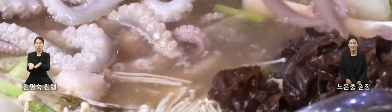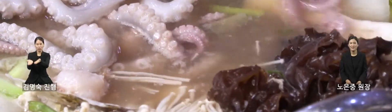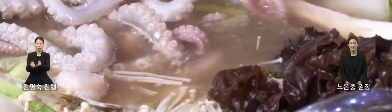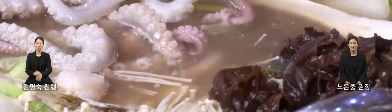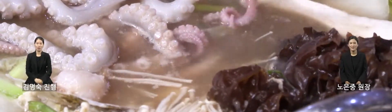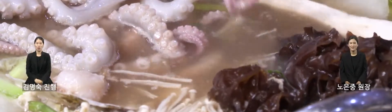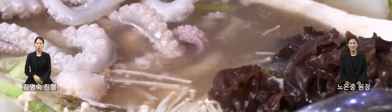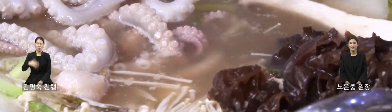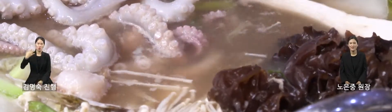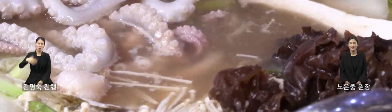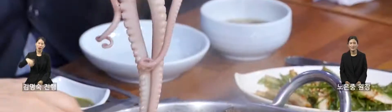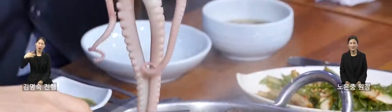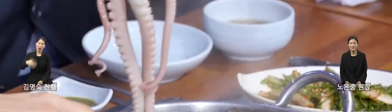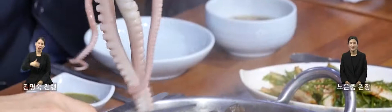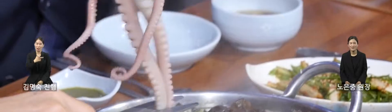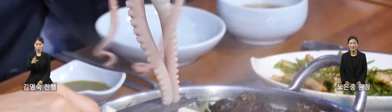우와.